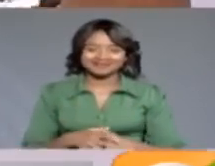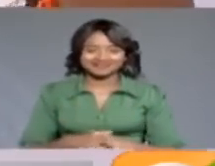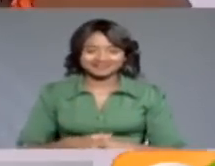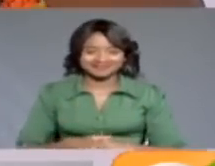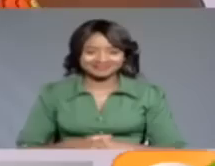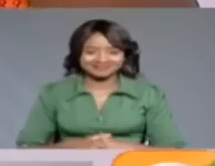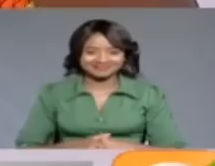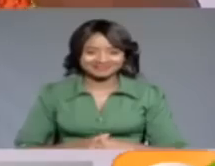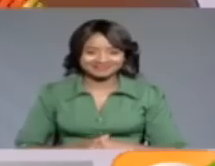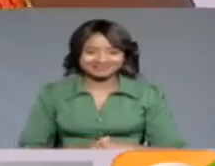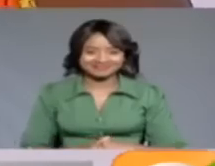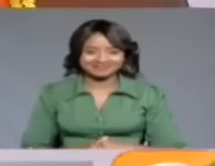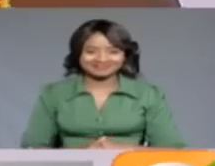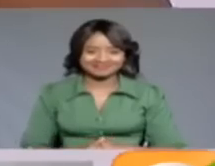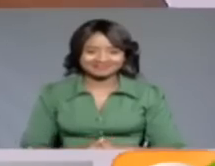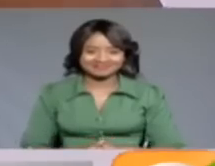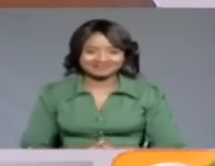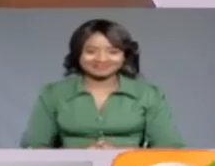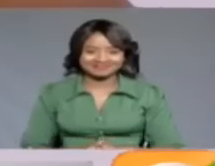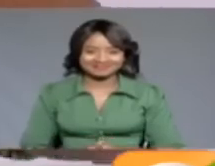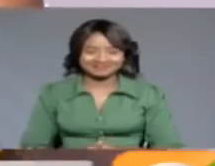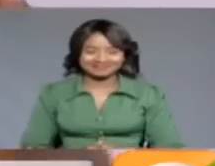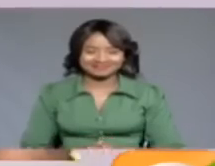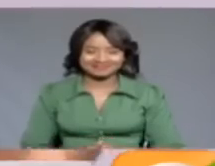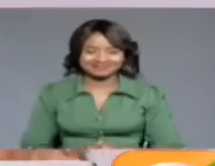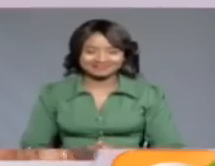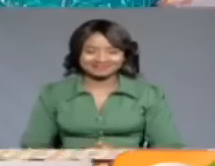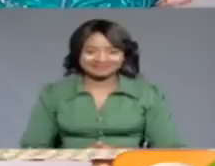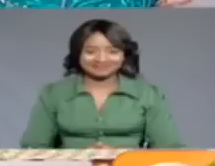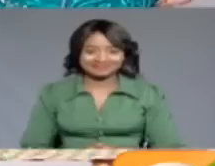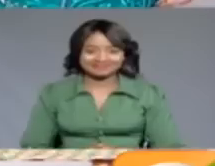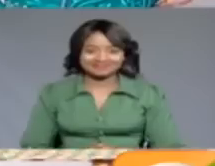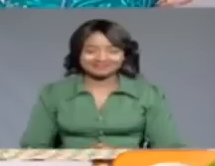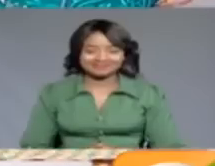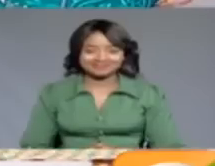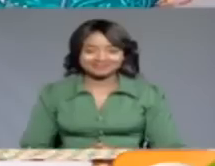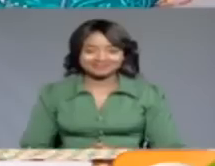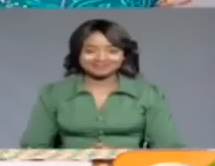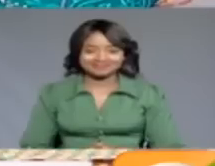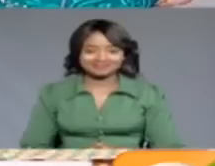kwamba wewe kichwa chako umesimama unajua kupika ni wewe. Kila kitu